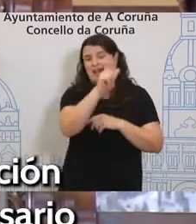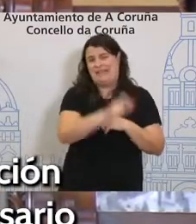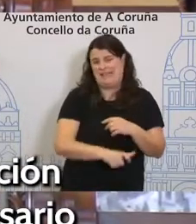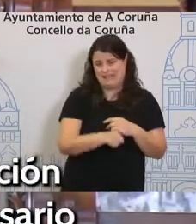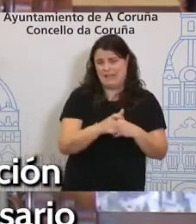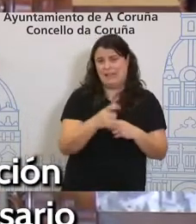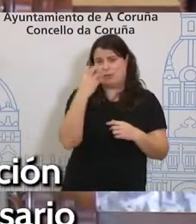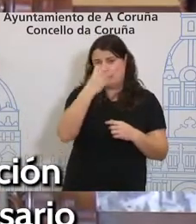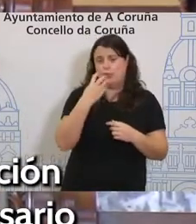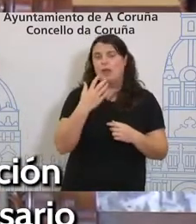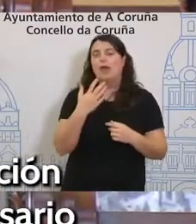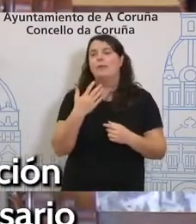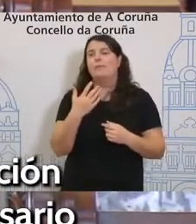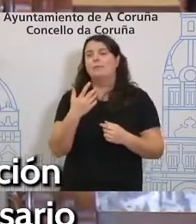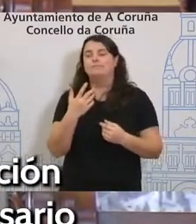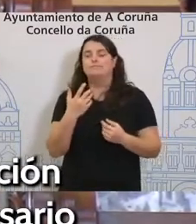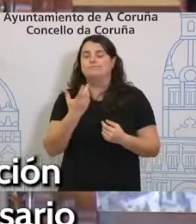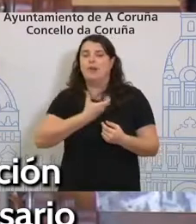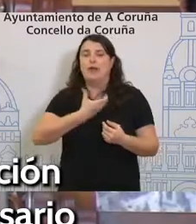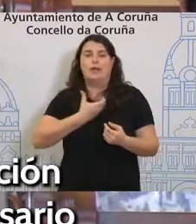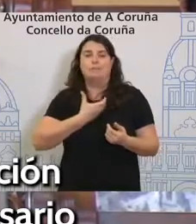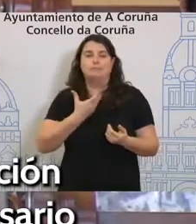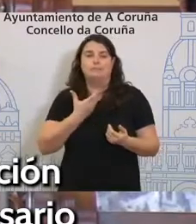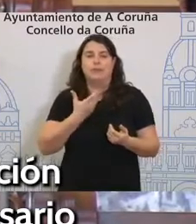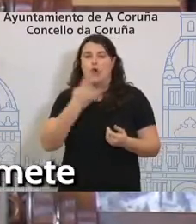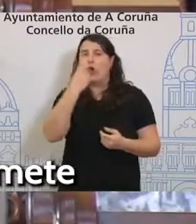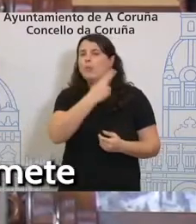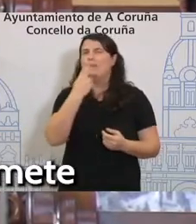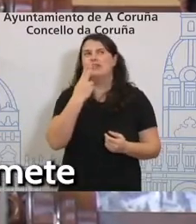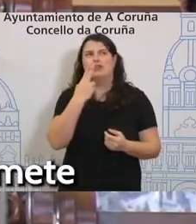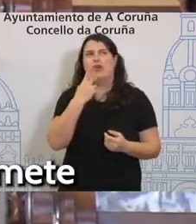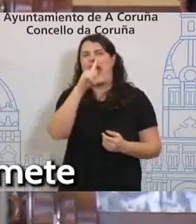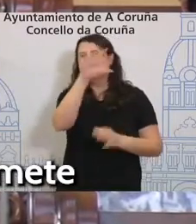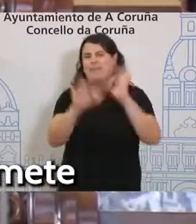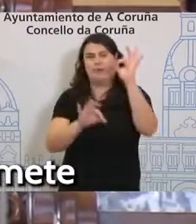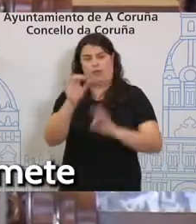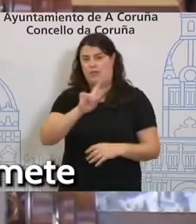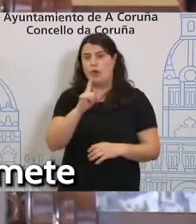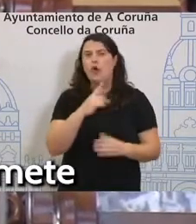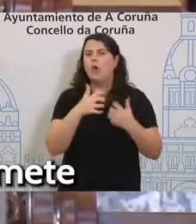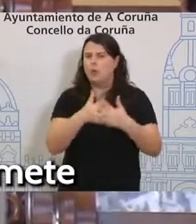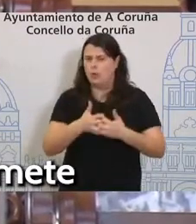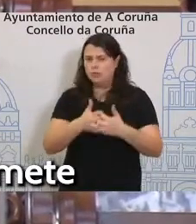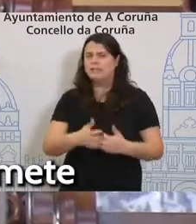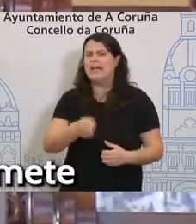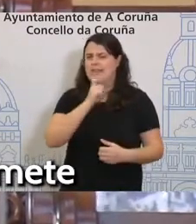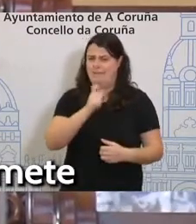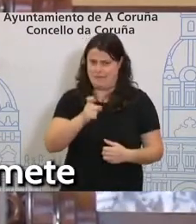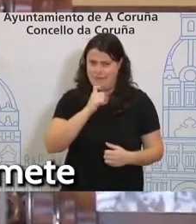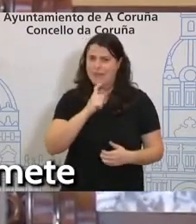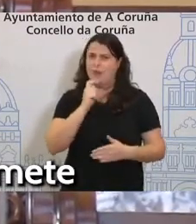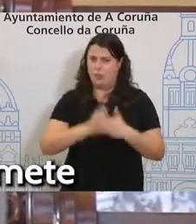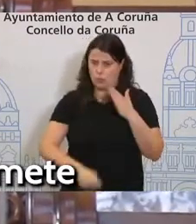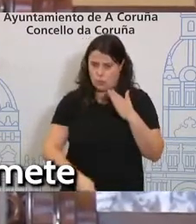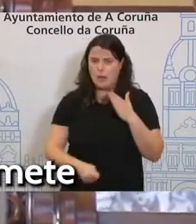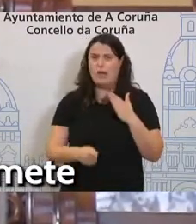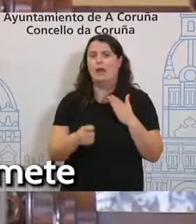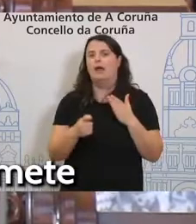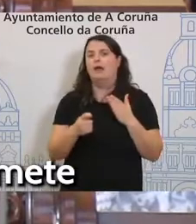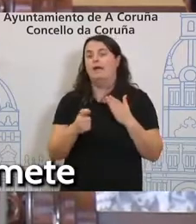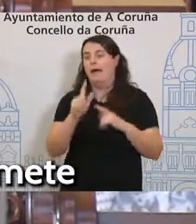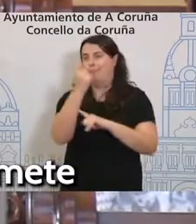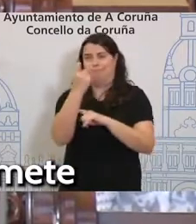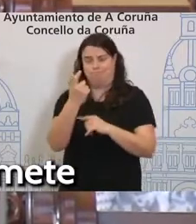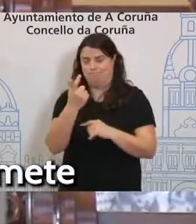e a esta corporación, que non se fixo, non houbo todo o compromiso necesario nesta loita. Unha loita complexa, unha loita difícil, unha loita que non promete